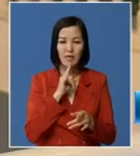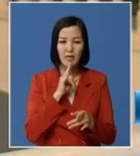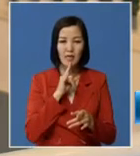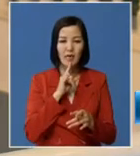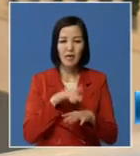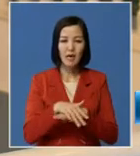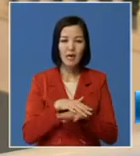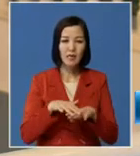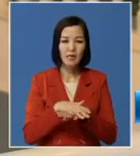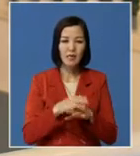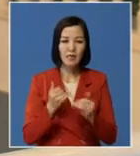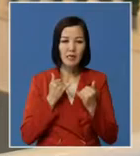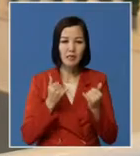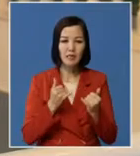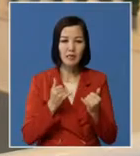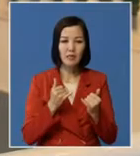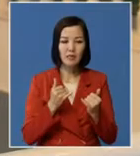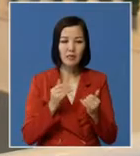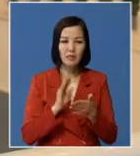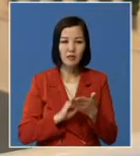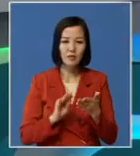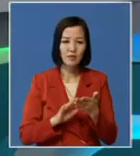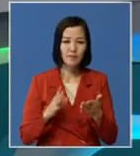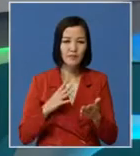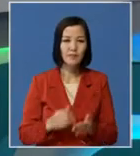қазақ халқына деген өзінің ой тілегі.